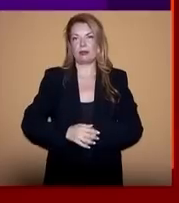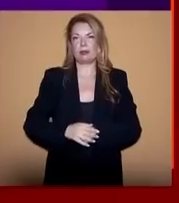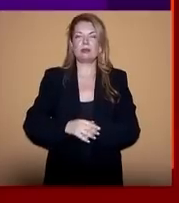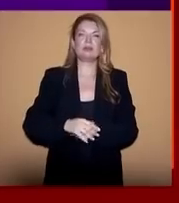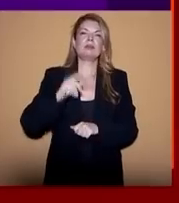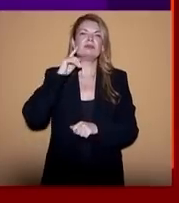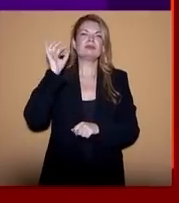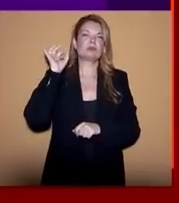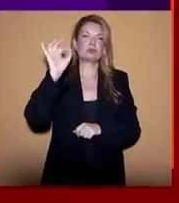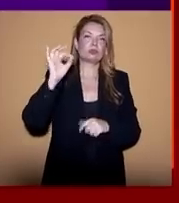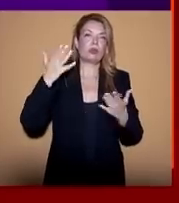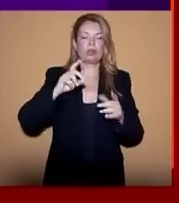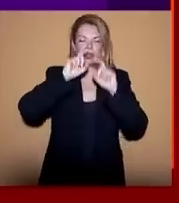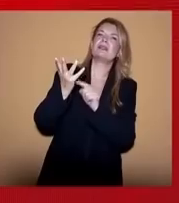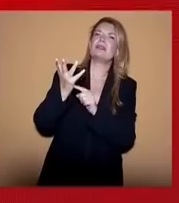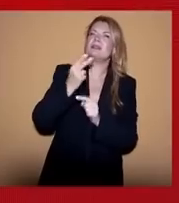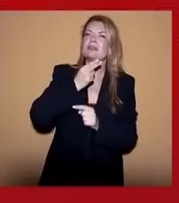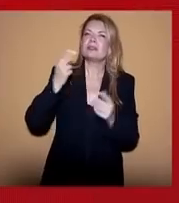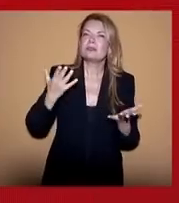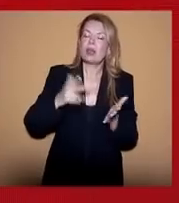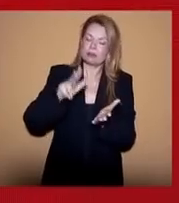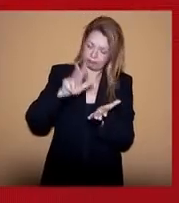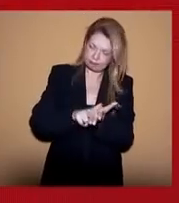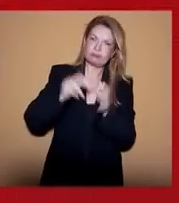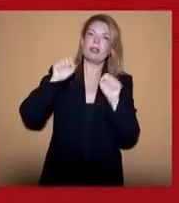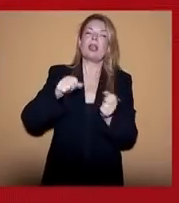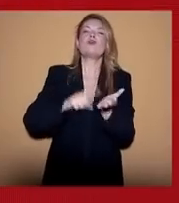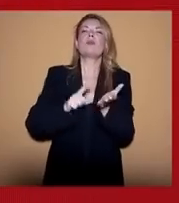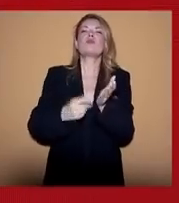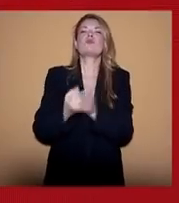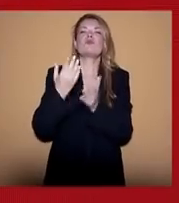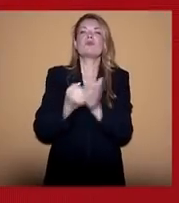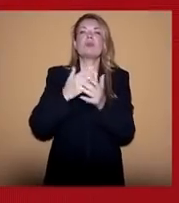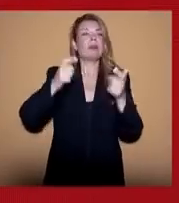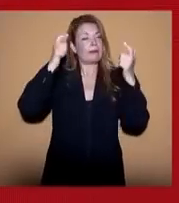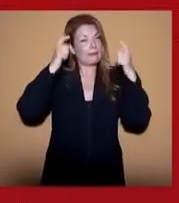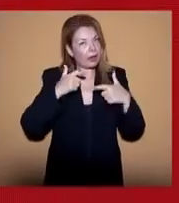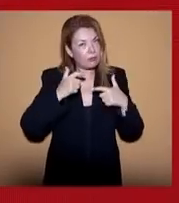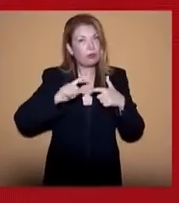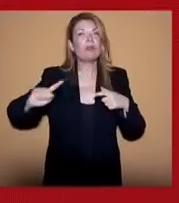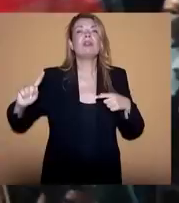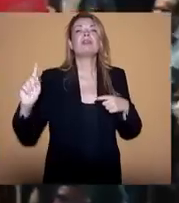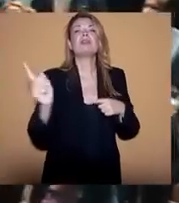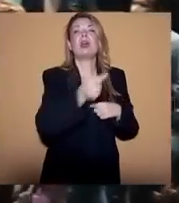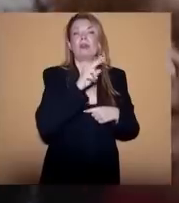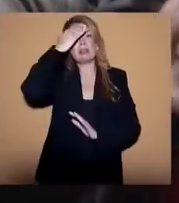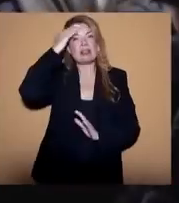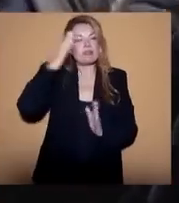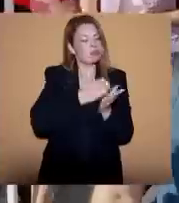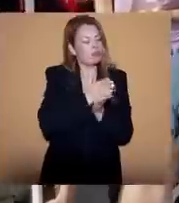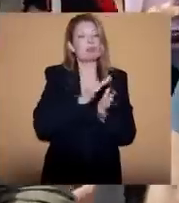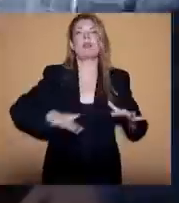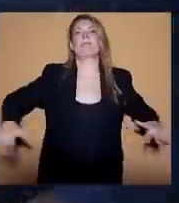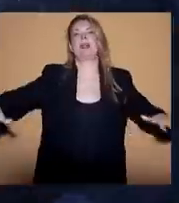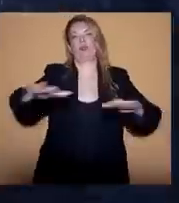την υποχρεωτική συνεπιμέλεια. Θεσμοθετούμε τον γάμο για όλα τα ζευγάρια.